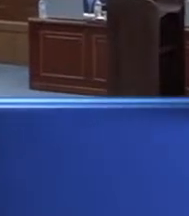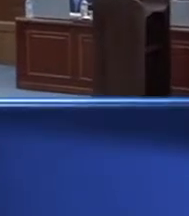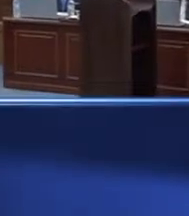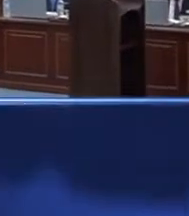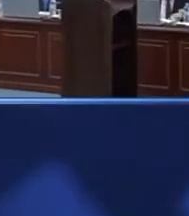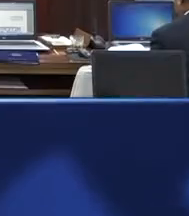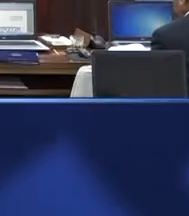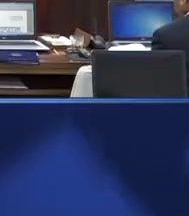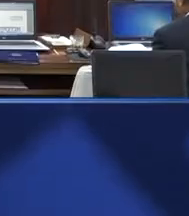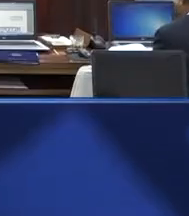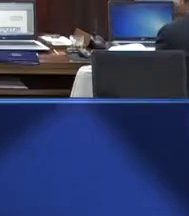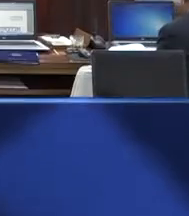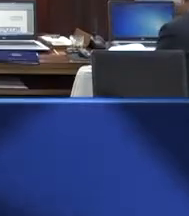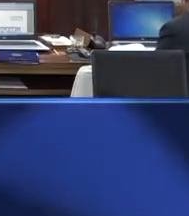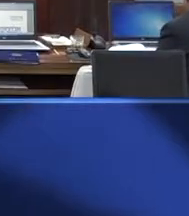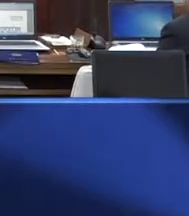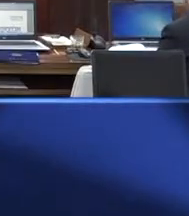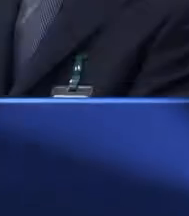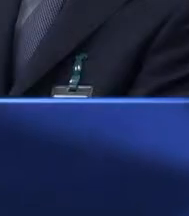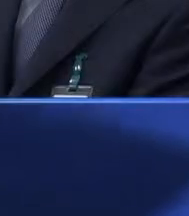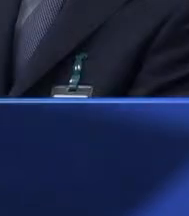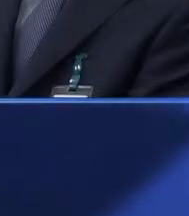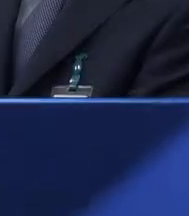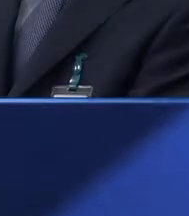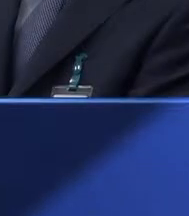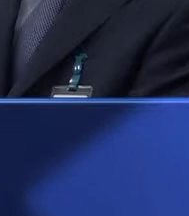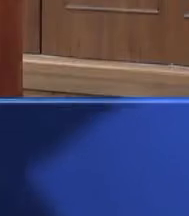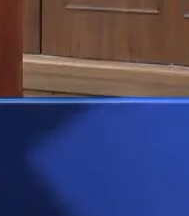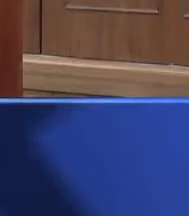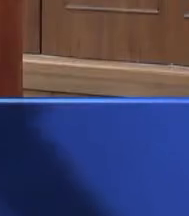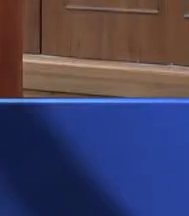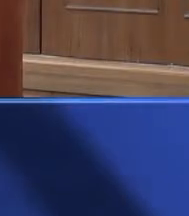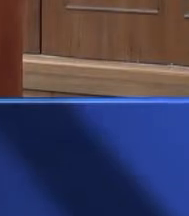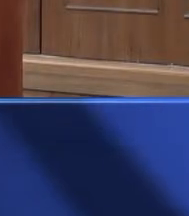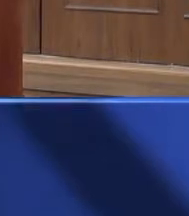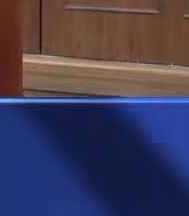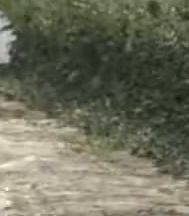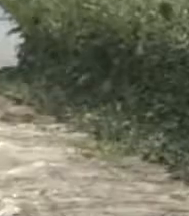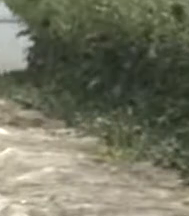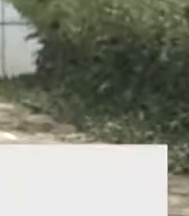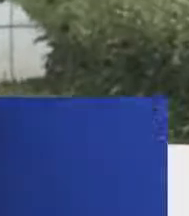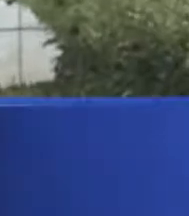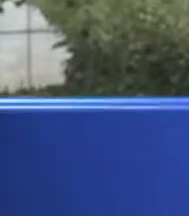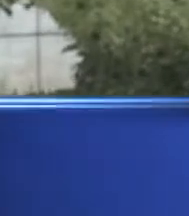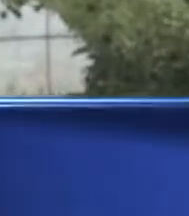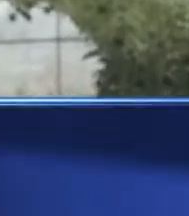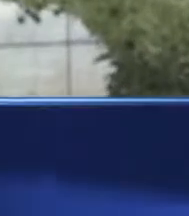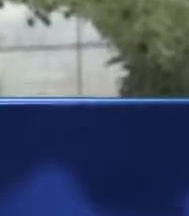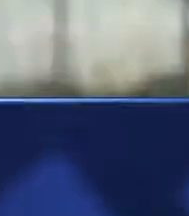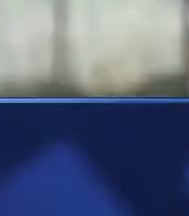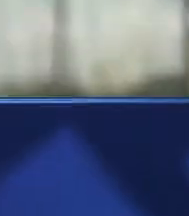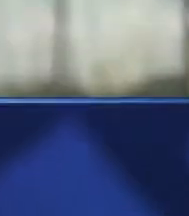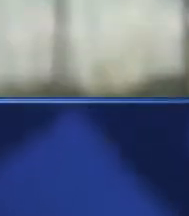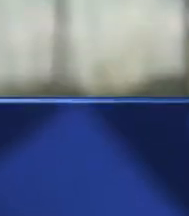제219회 합천군의회 1차 정례회가 지난 22일 3차 본회의를 끝으로 모두 마무리됐습니다. 합천군이 시범